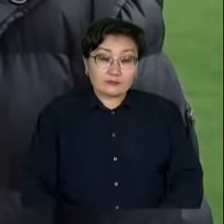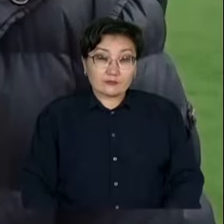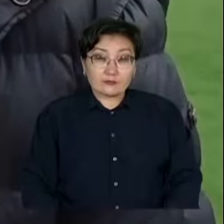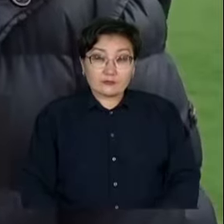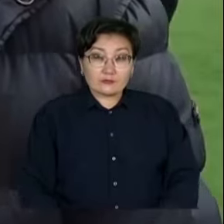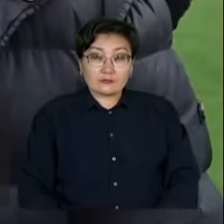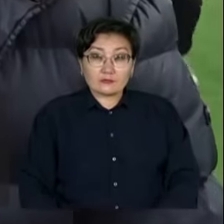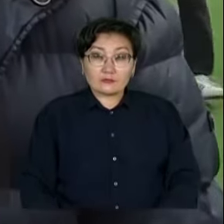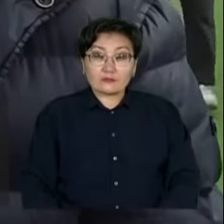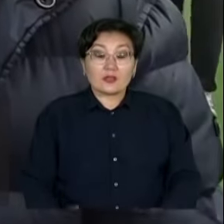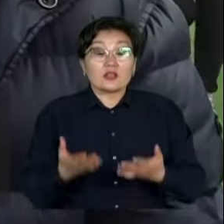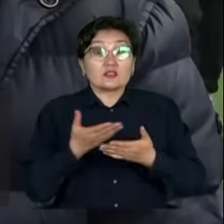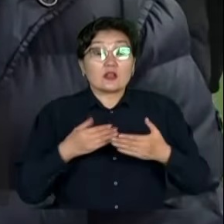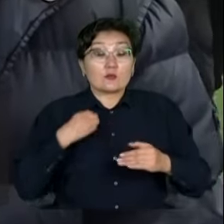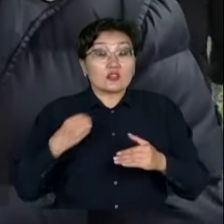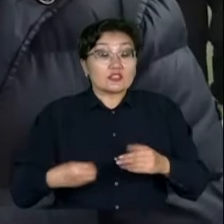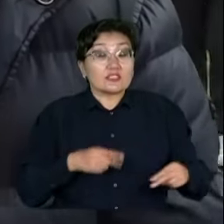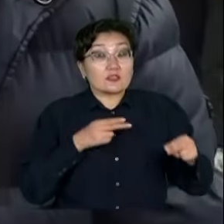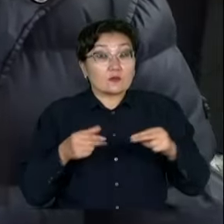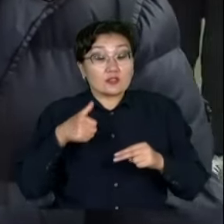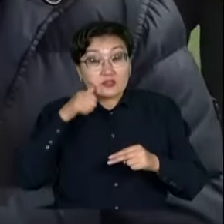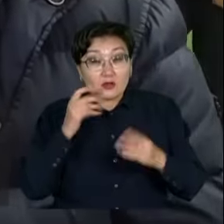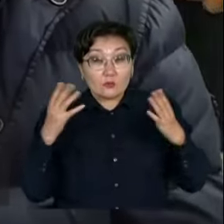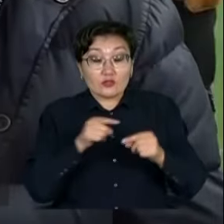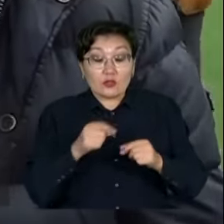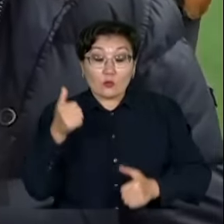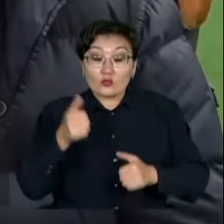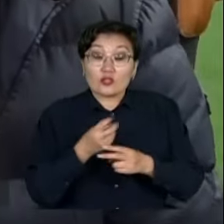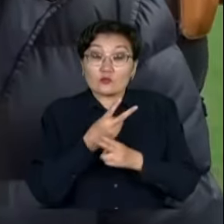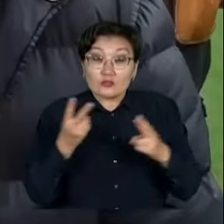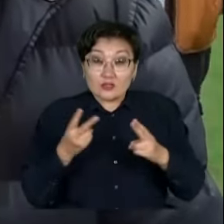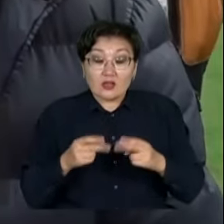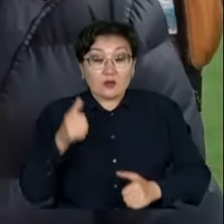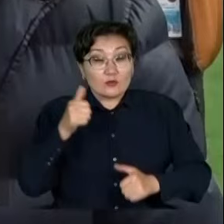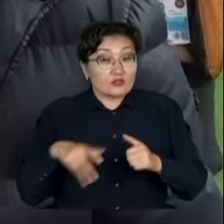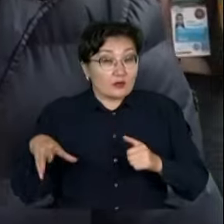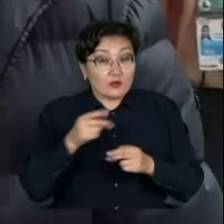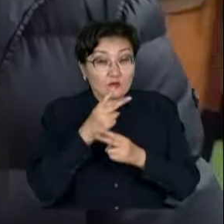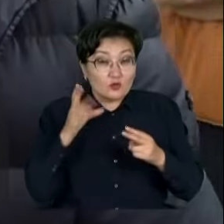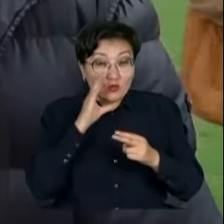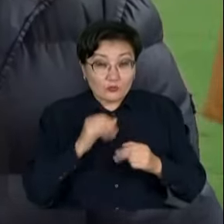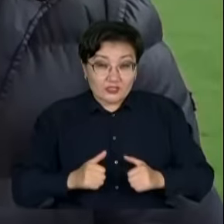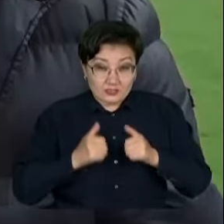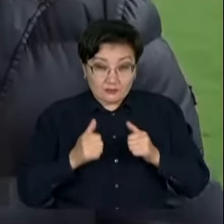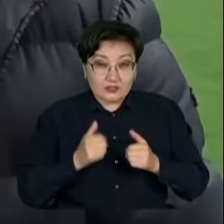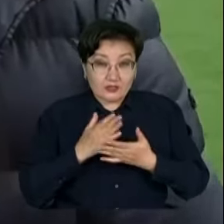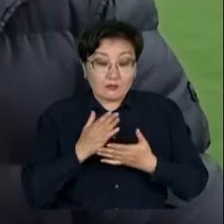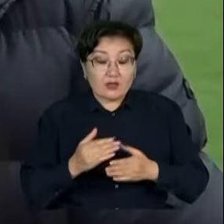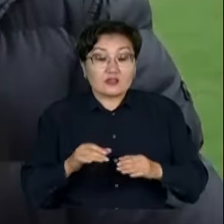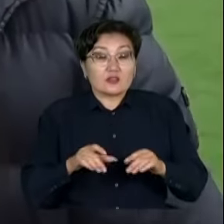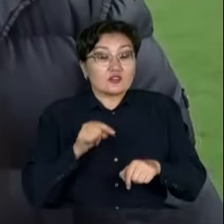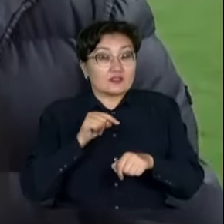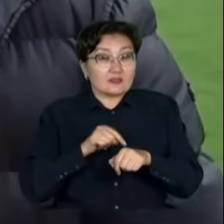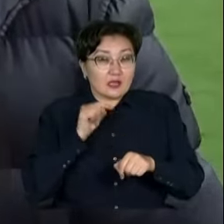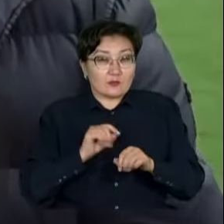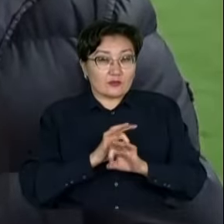feel so happy. Біз Франциядан келдік. Кешелі бері ойындарды тамашалап жүрміз. Жарыстың бәрін көріп үлгеруге тырысып жатырмыз. Алған әсерімді